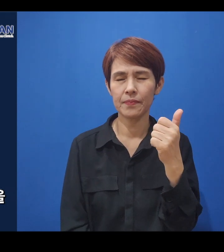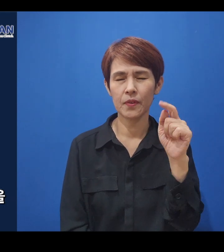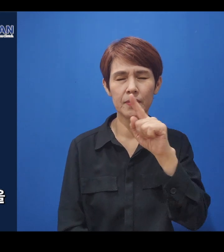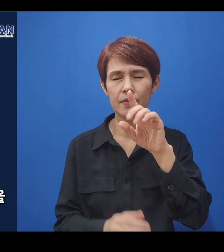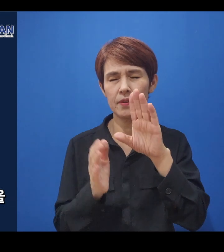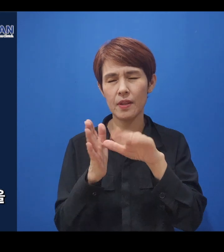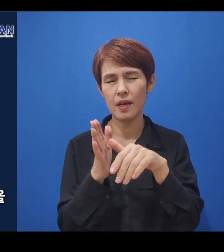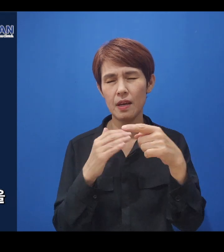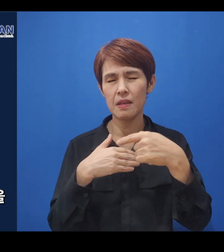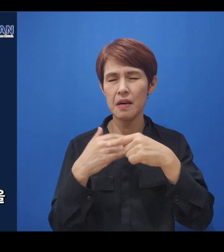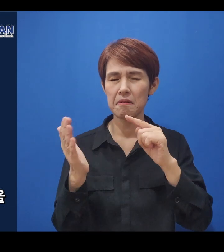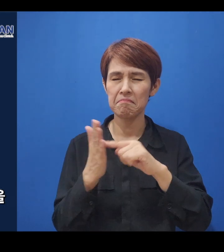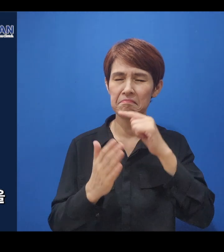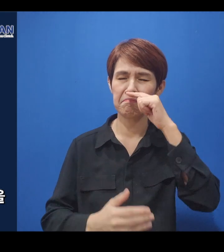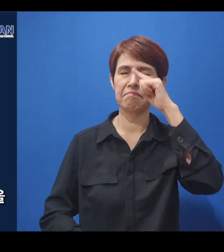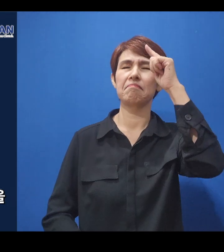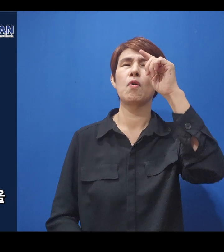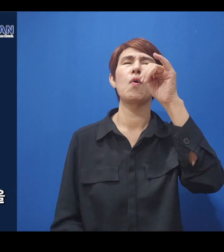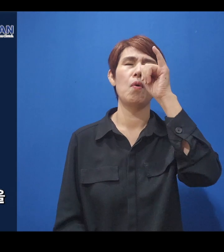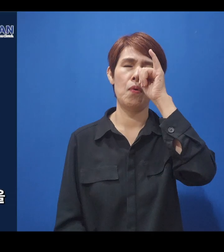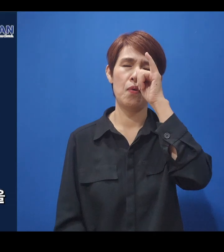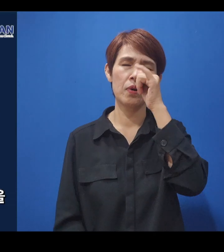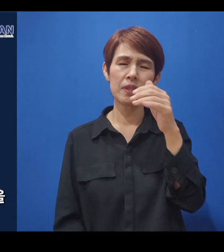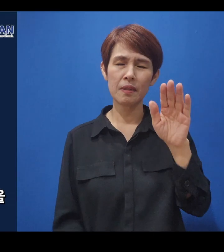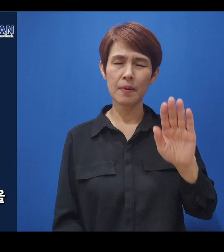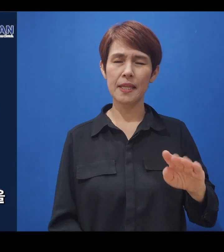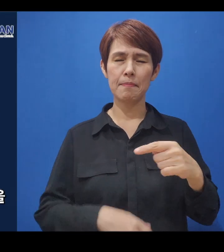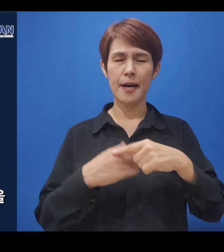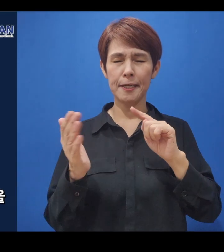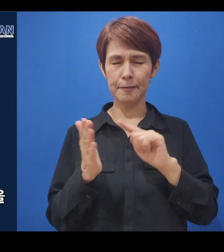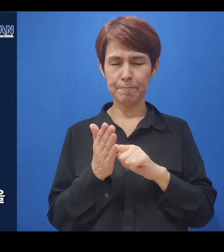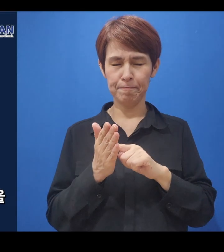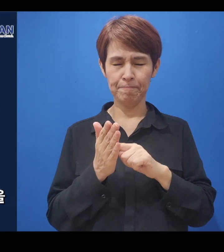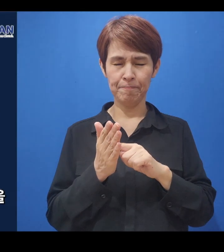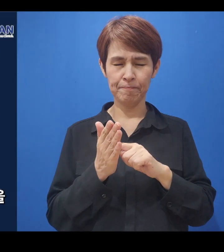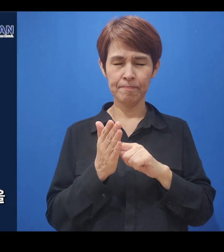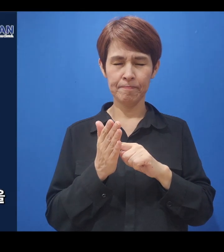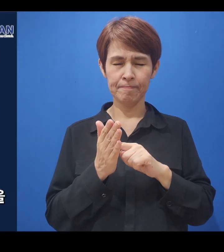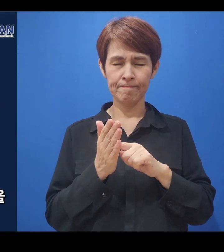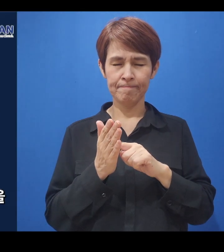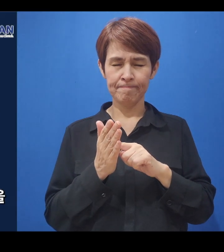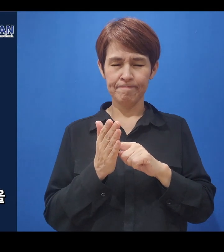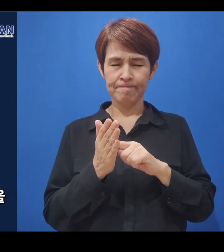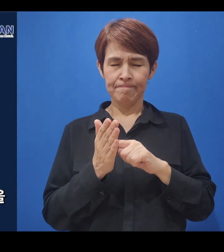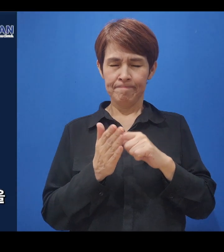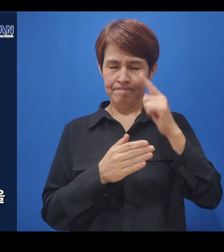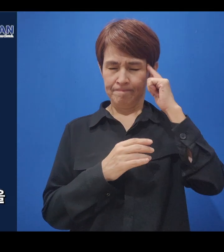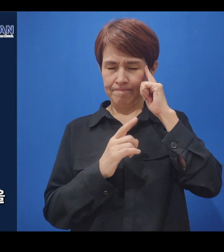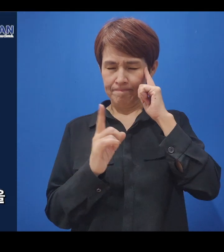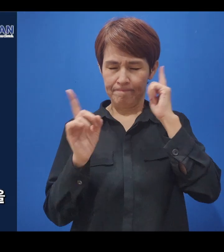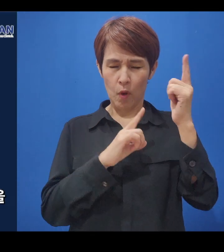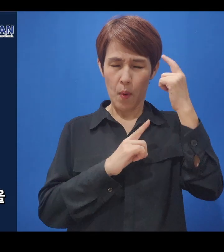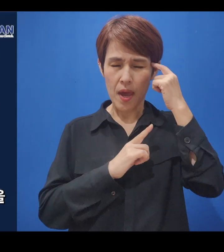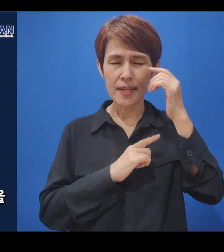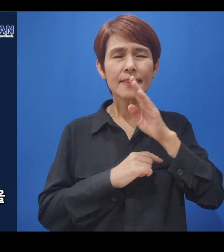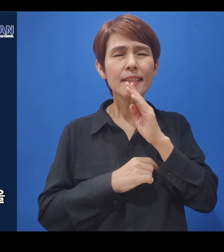때로는 내가 마음이 높아집니다. 그러나 이 마음을 다잡을 수밖에 없는 건 진짜 높으신 분이 누구이신지 제가